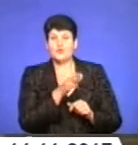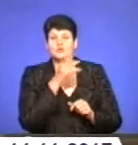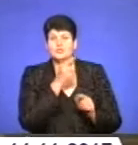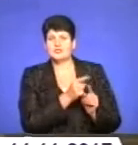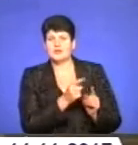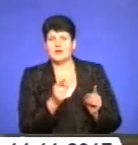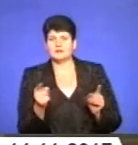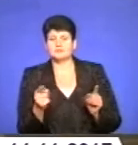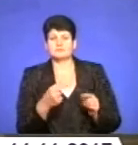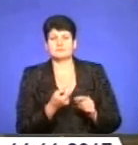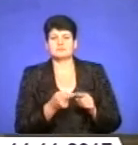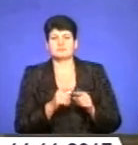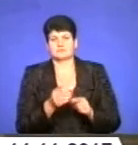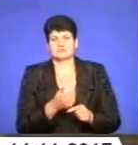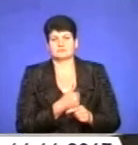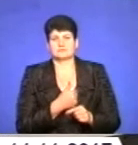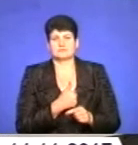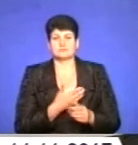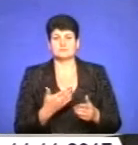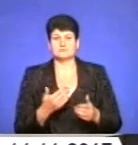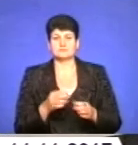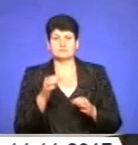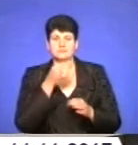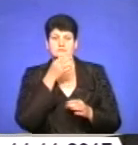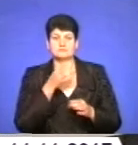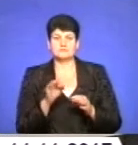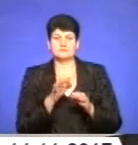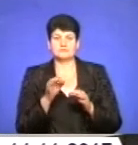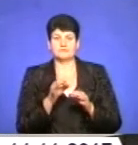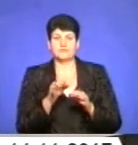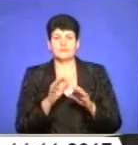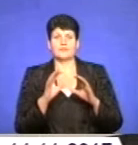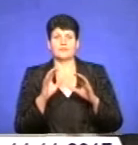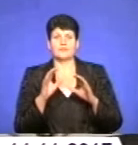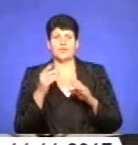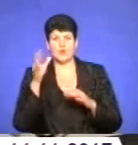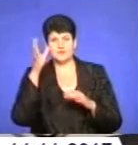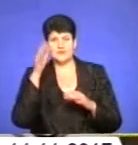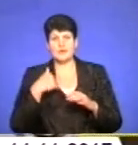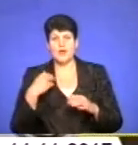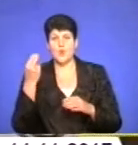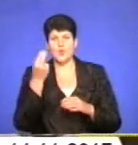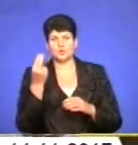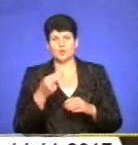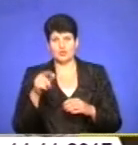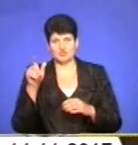вишивання – її хобі. По освіті я художник. Помалу